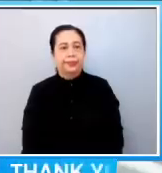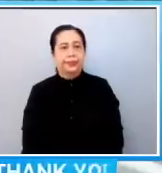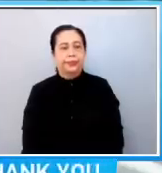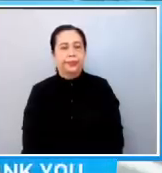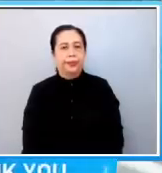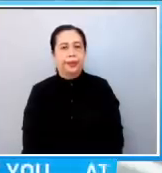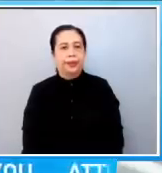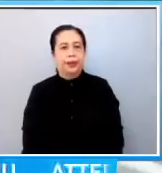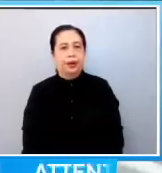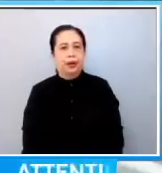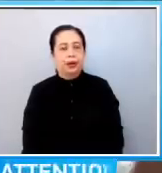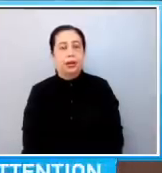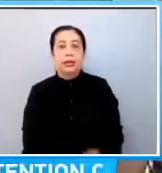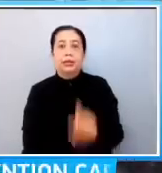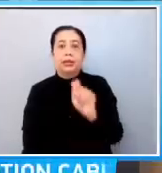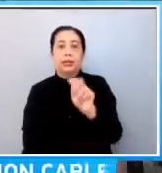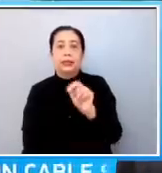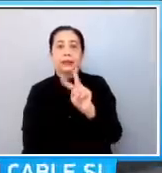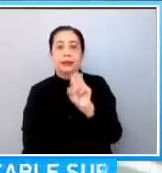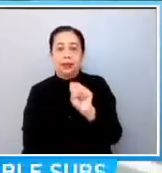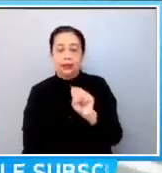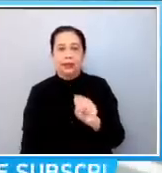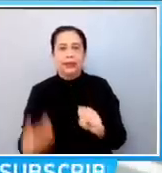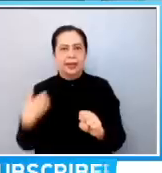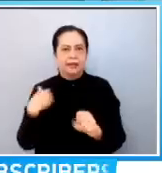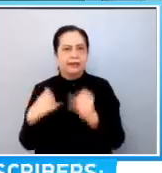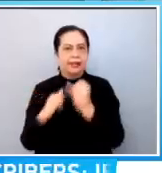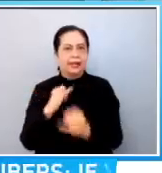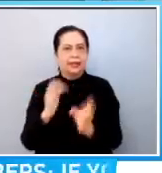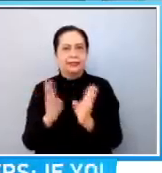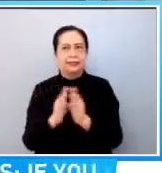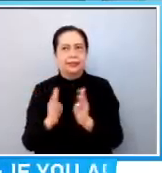Well, yung TNVS, nagkaroon na sila ng last hearing noong